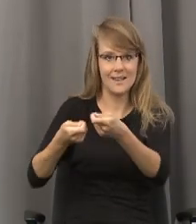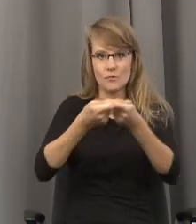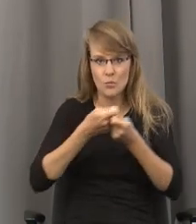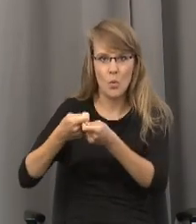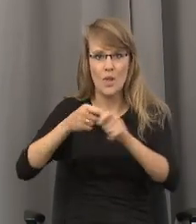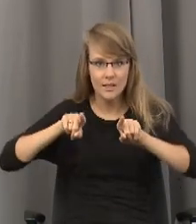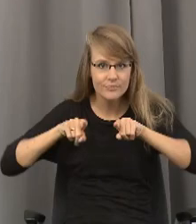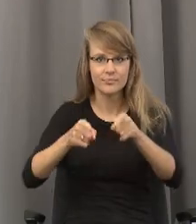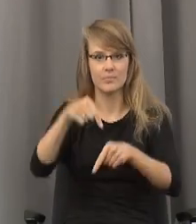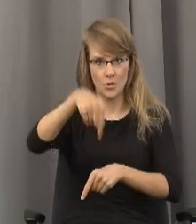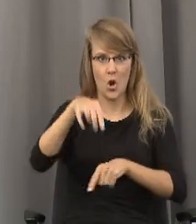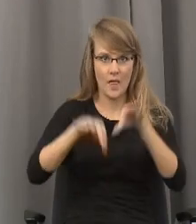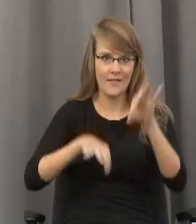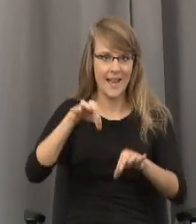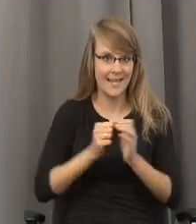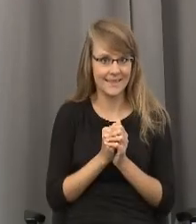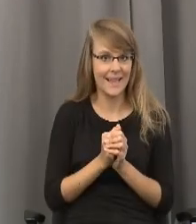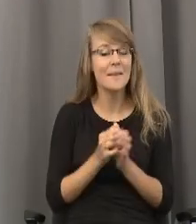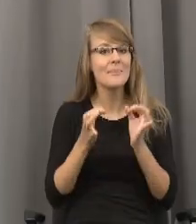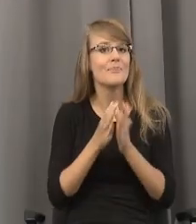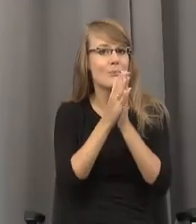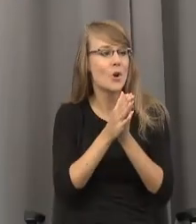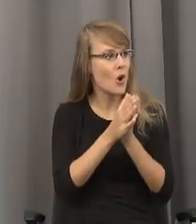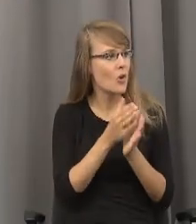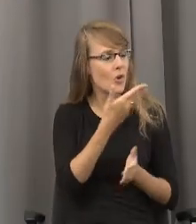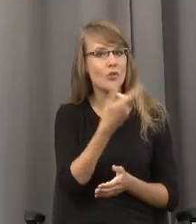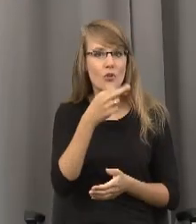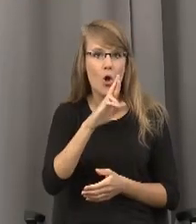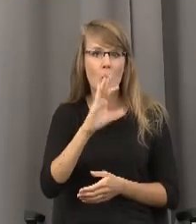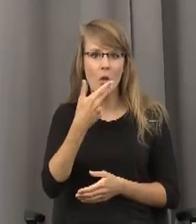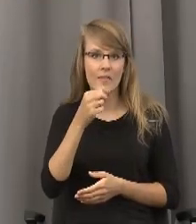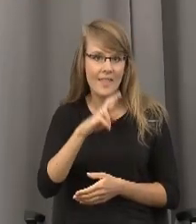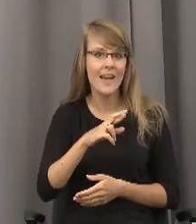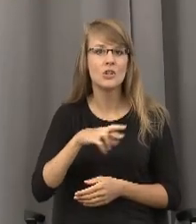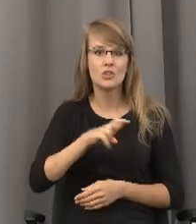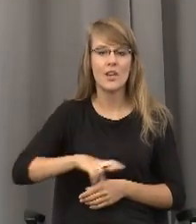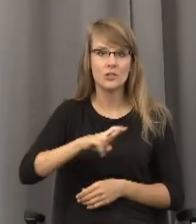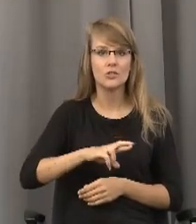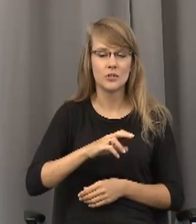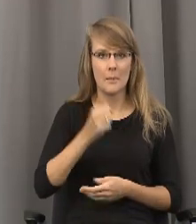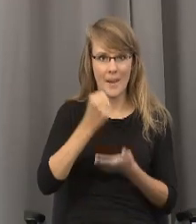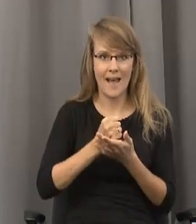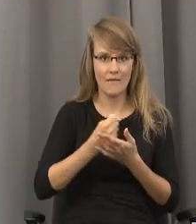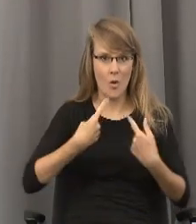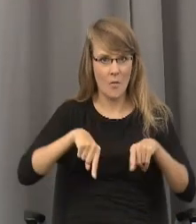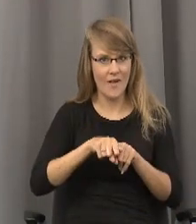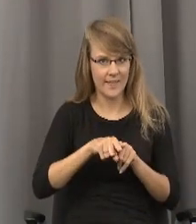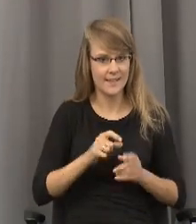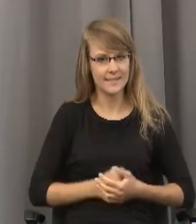konferencji. Proszę o zabranie głosu pana doktora Adama Bodnara, Rzecznika Praw Obywatelskich.